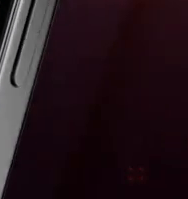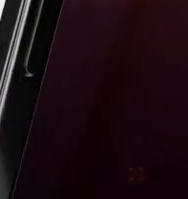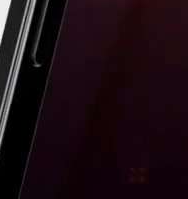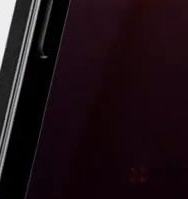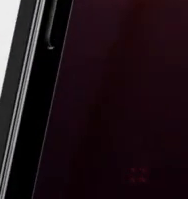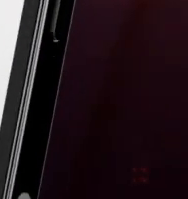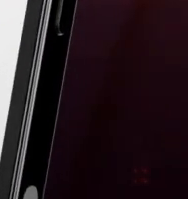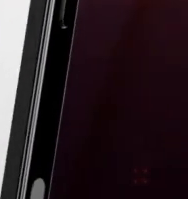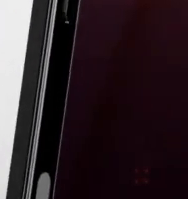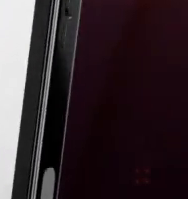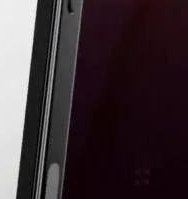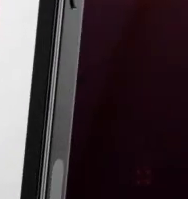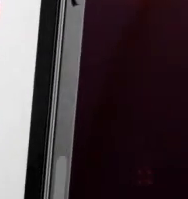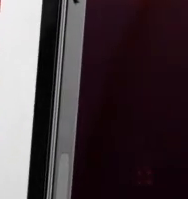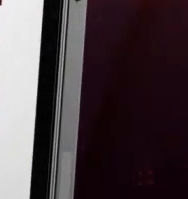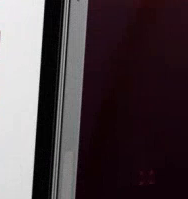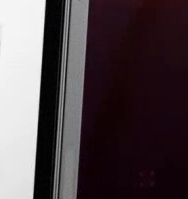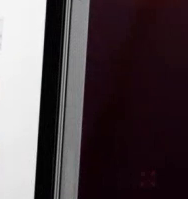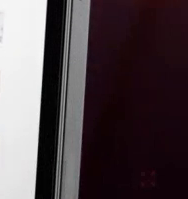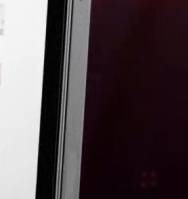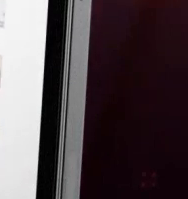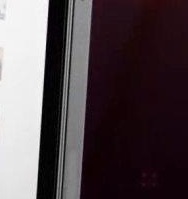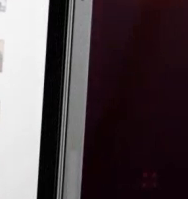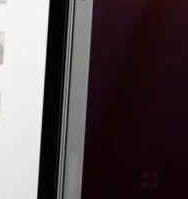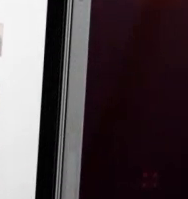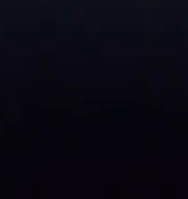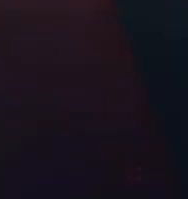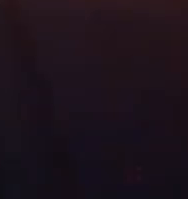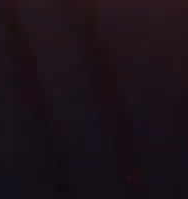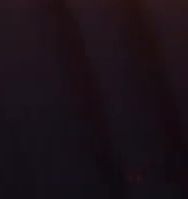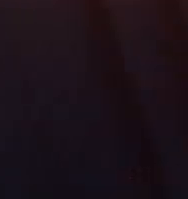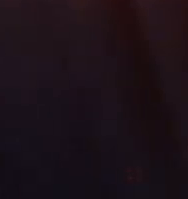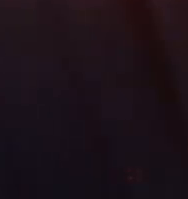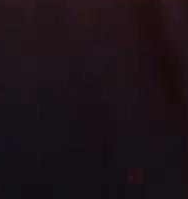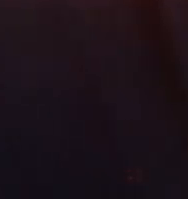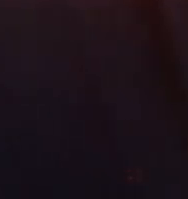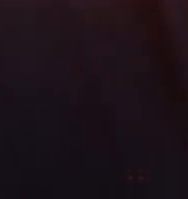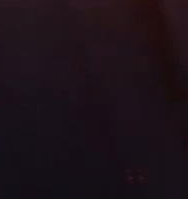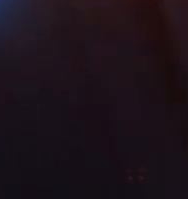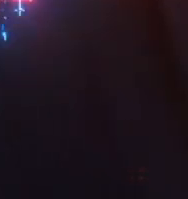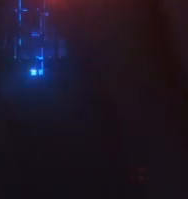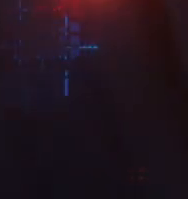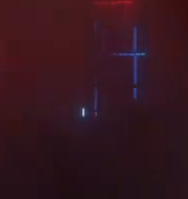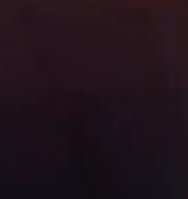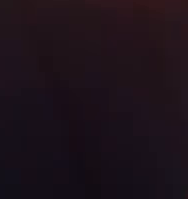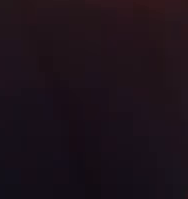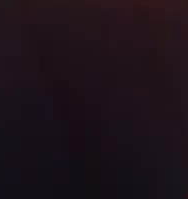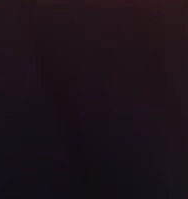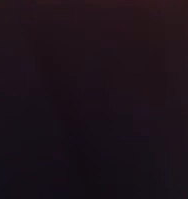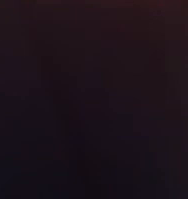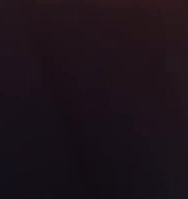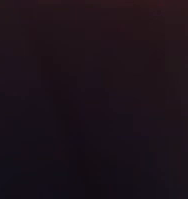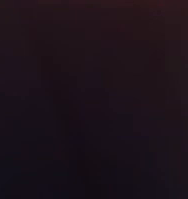First YouTube channel එක අදම subscribe කරන්න News First ජනතාව සමඟ